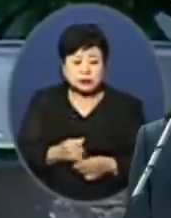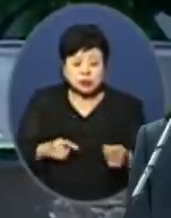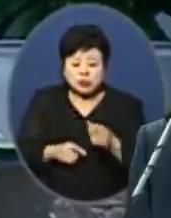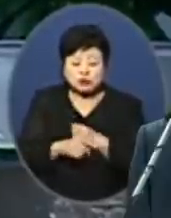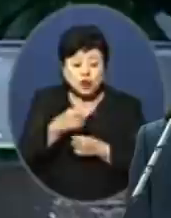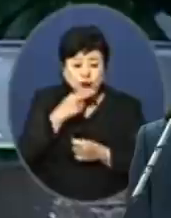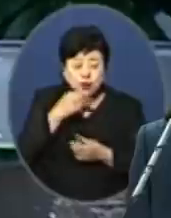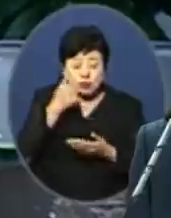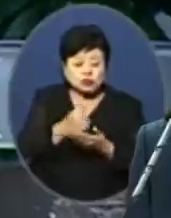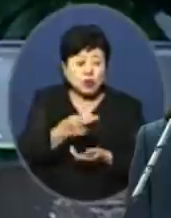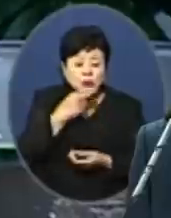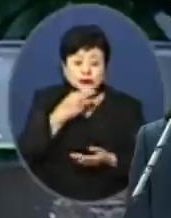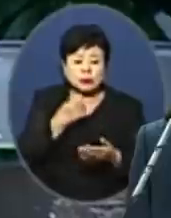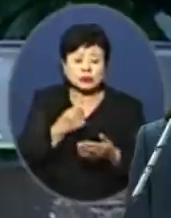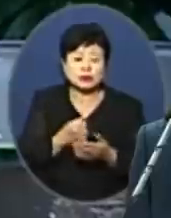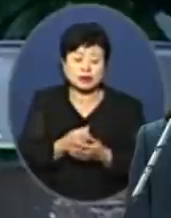없어졌다.